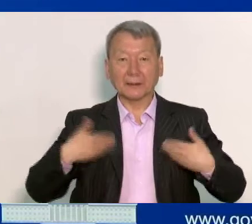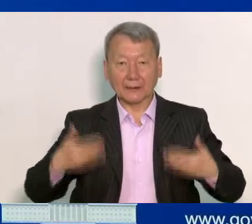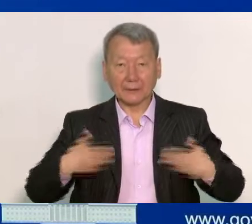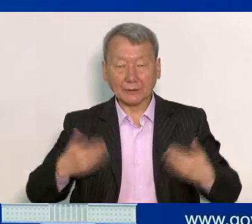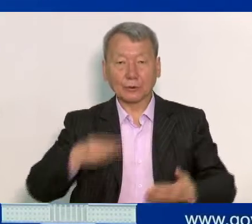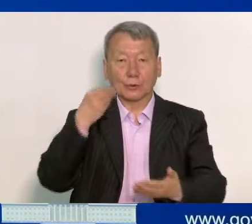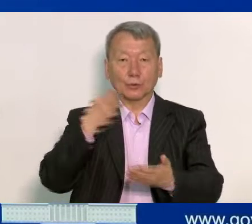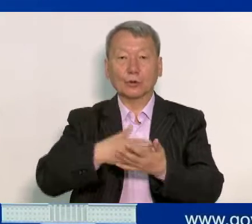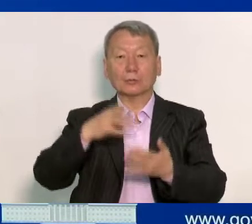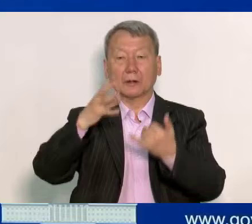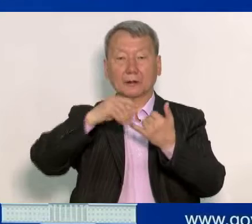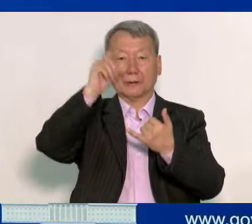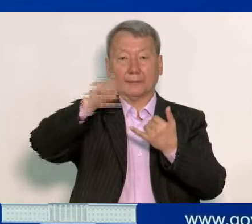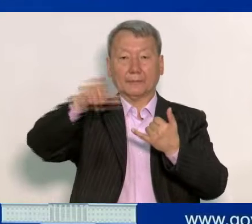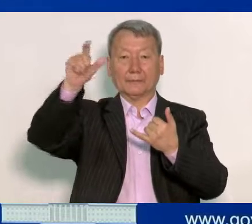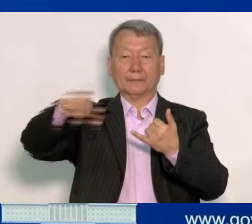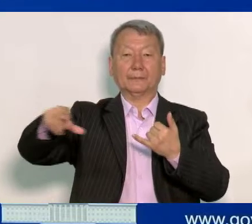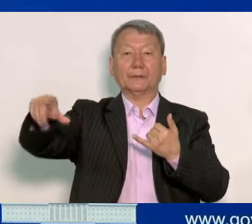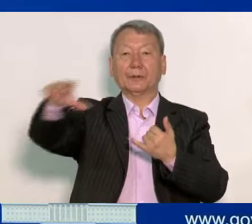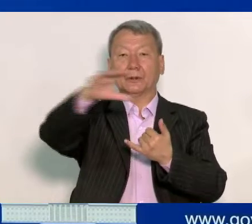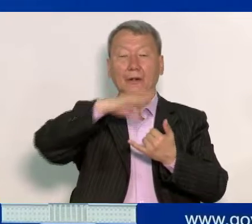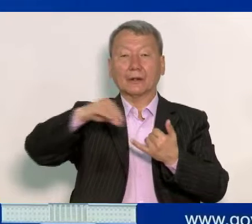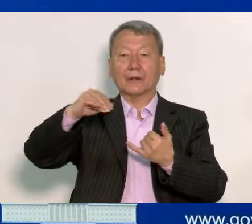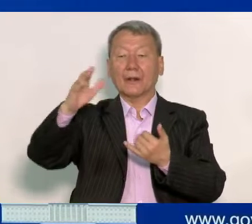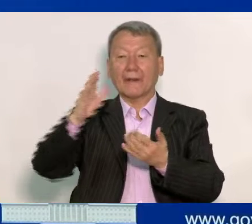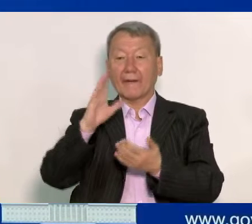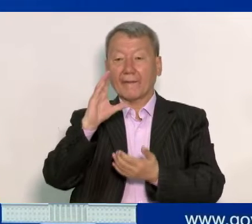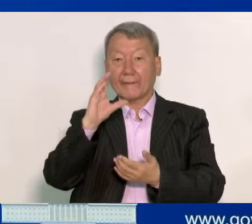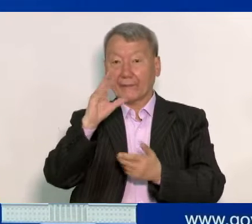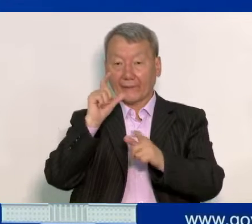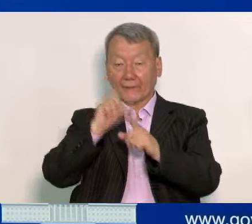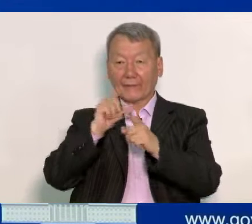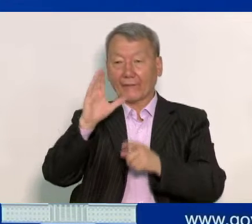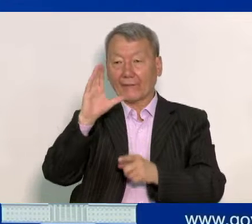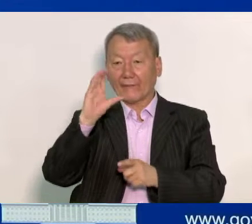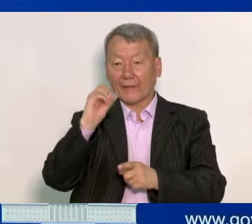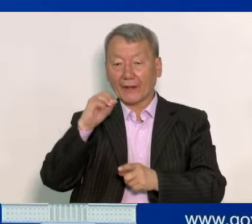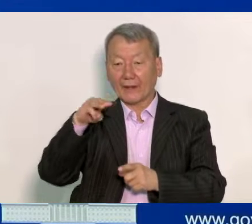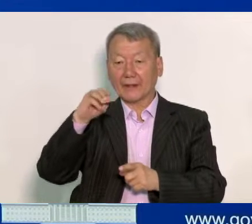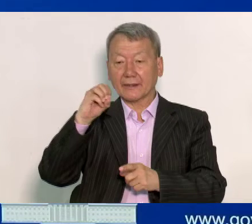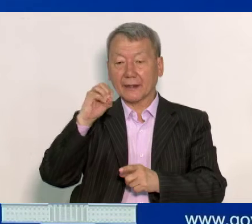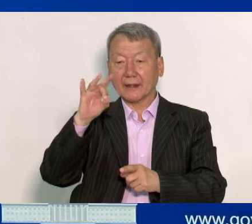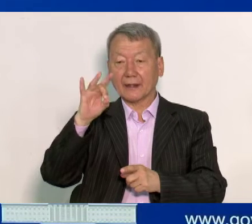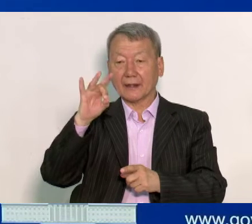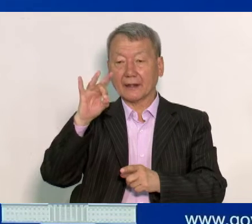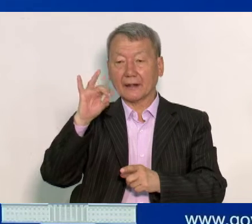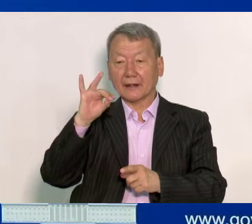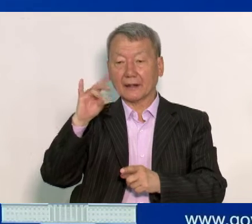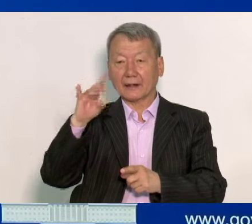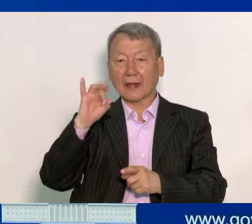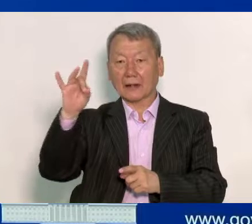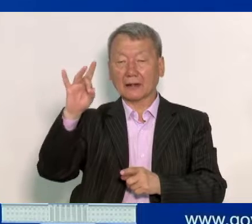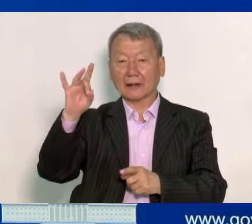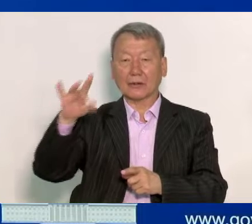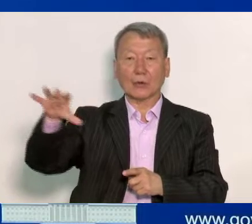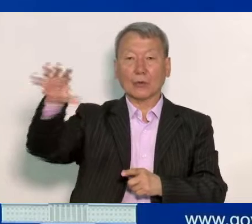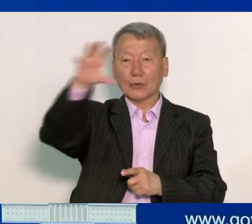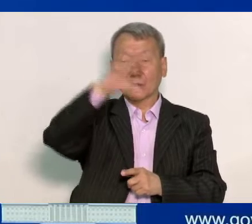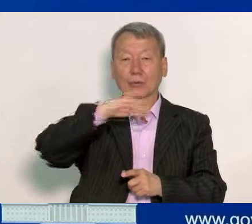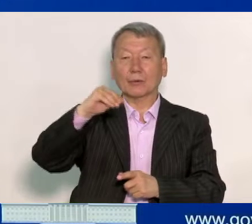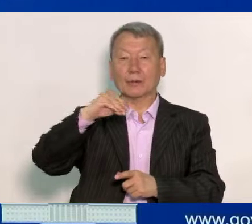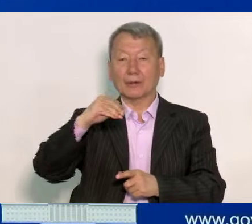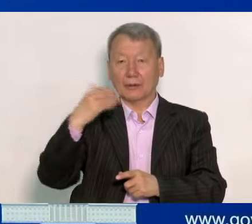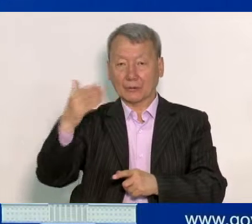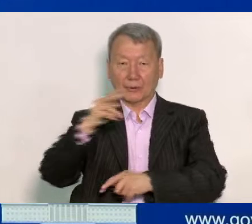Саламатсыздарбы, урматтуу мекендештер. Ветеринардык кызматтын негизги максаты бул республиканын аймагында